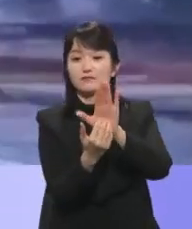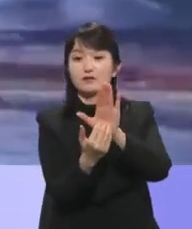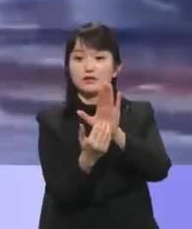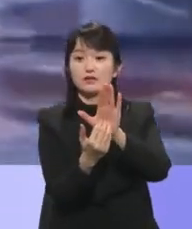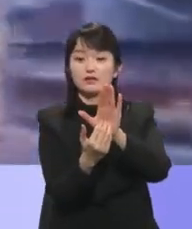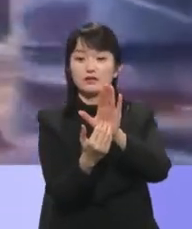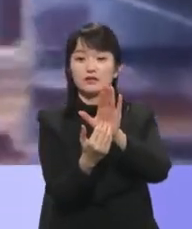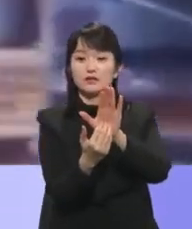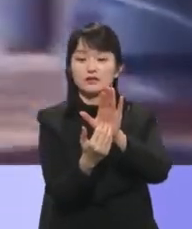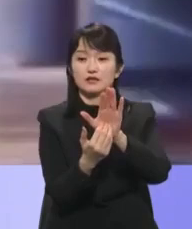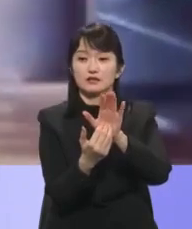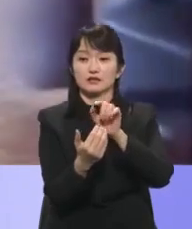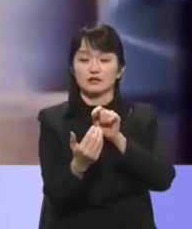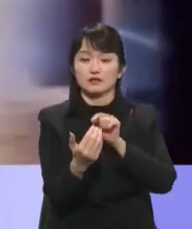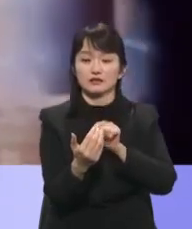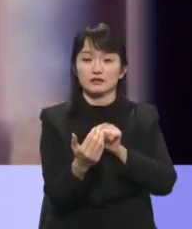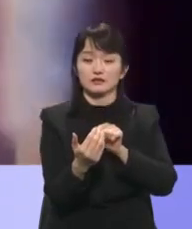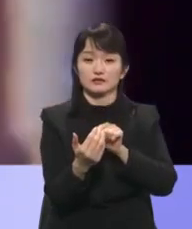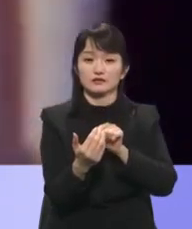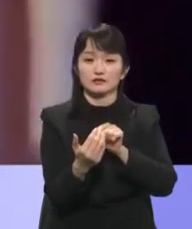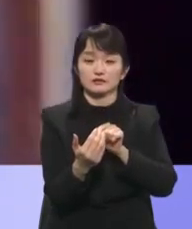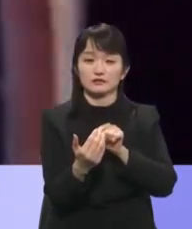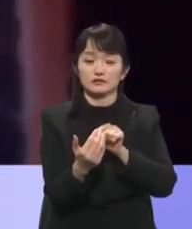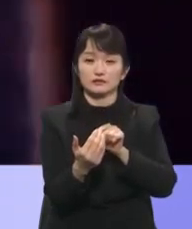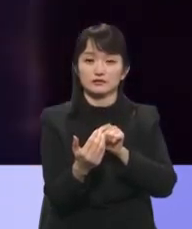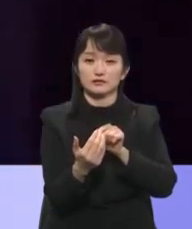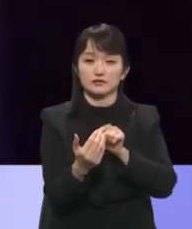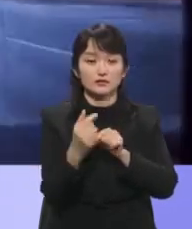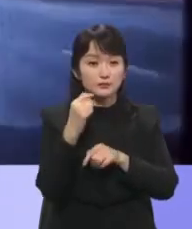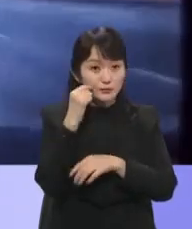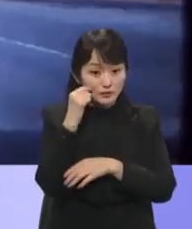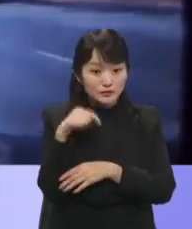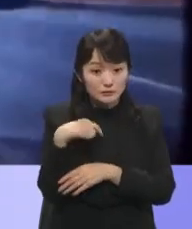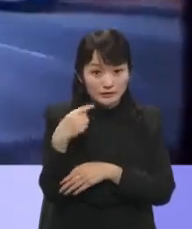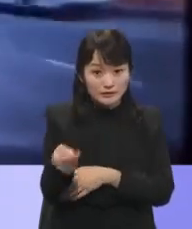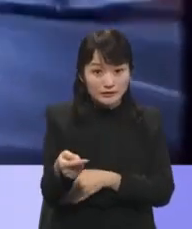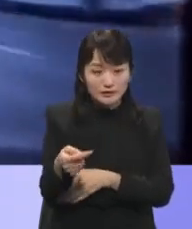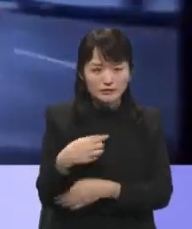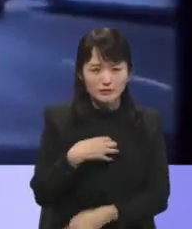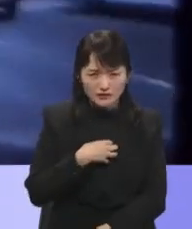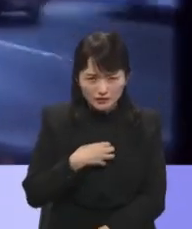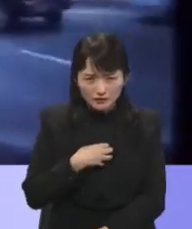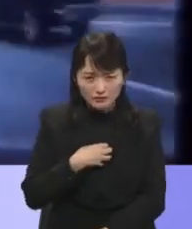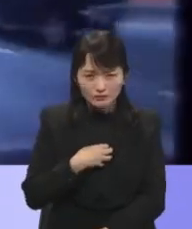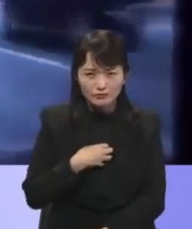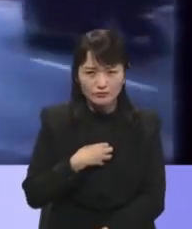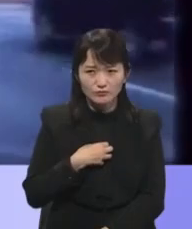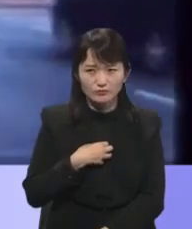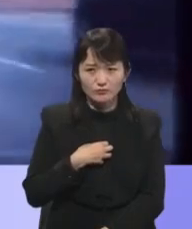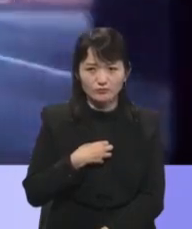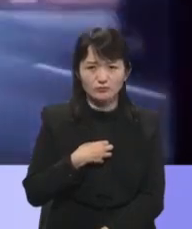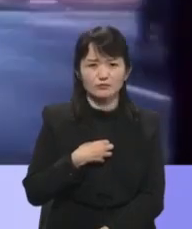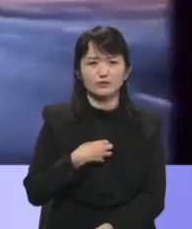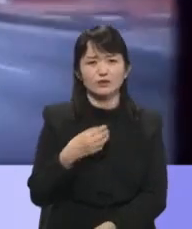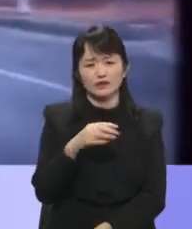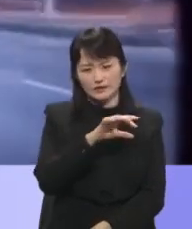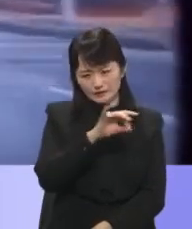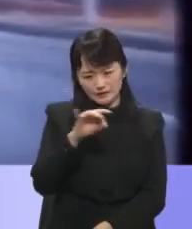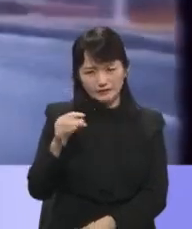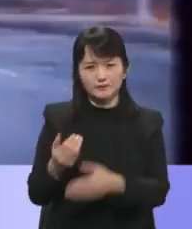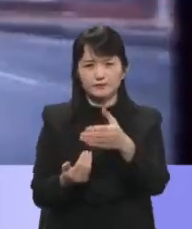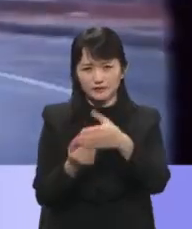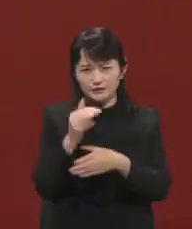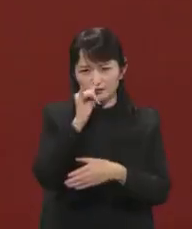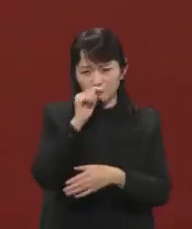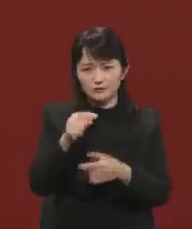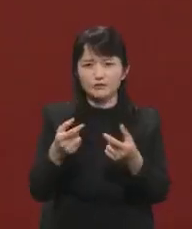감행하였습니다 때 대형 사고 위험이 도사리고 있기 때문입니다 그럼에도 불구하고 여전히 종종 발생하는 사고 유형입니다네 이런 부분 좀 꼭